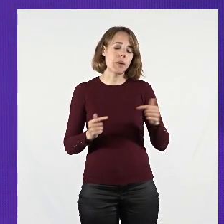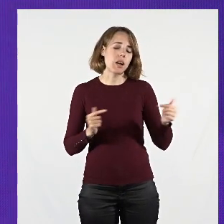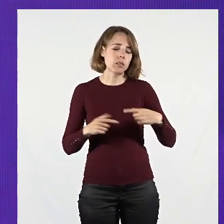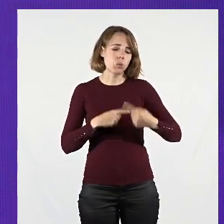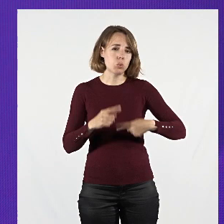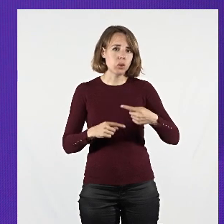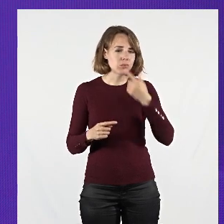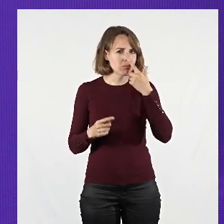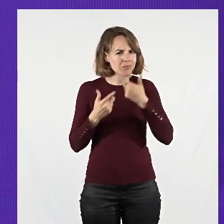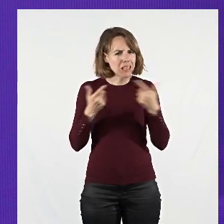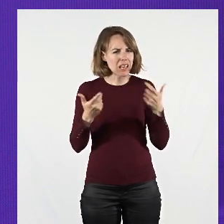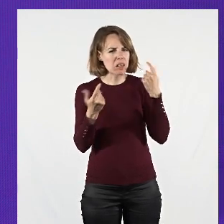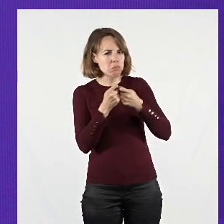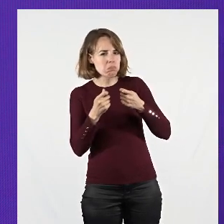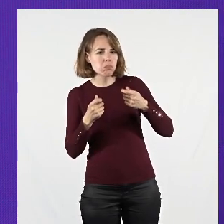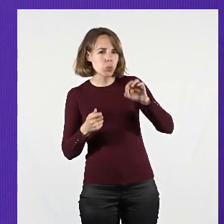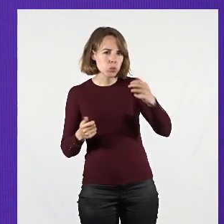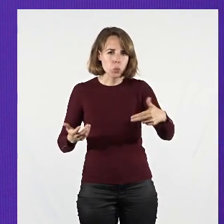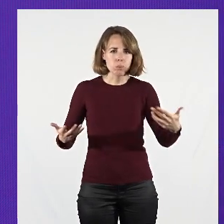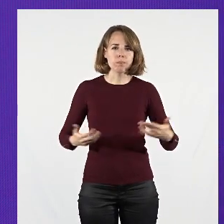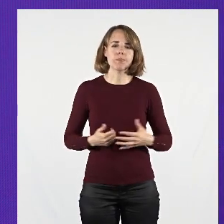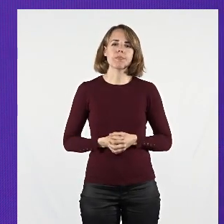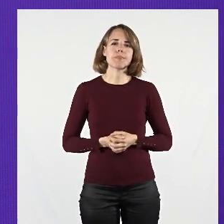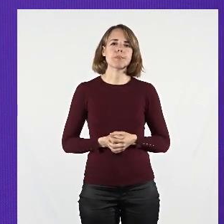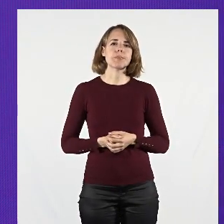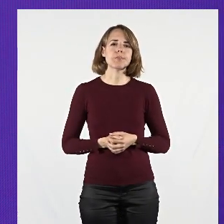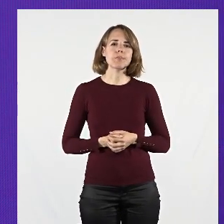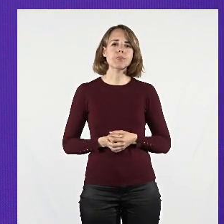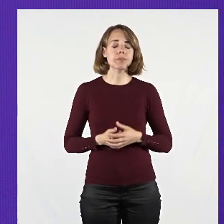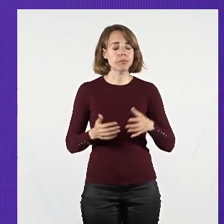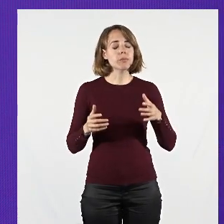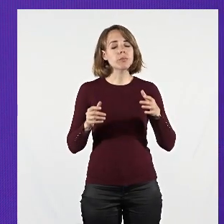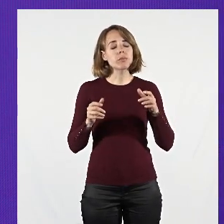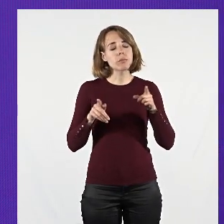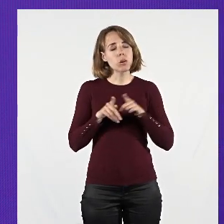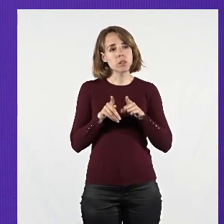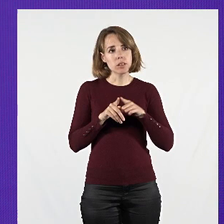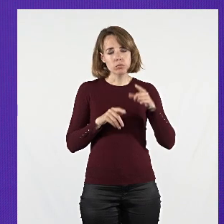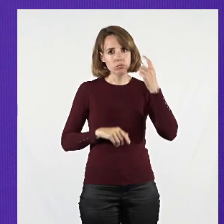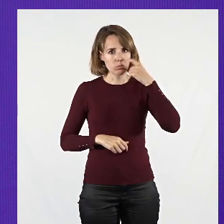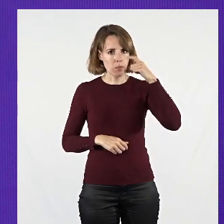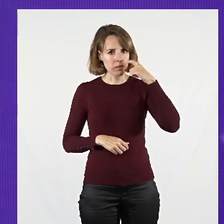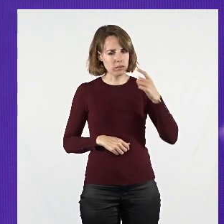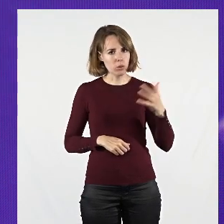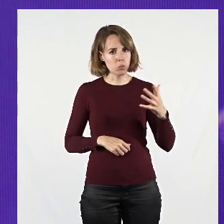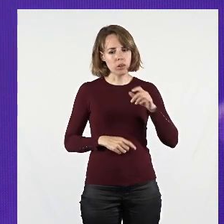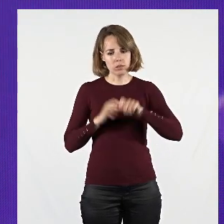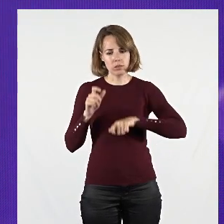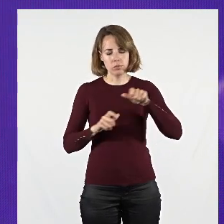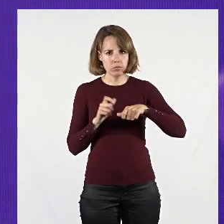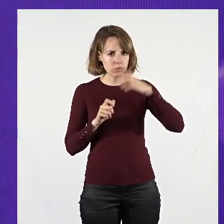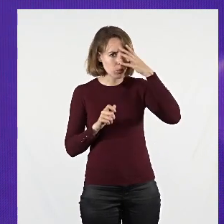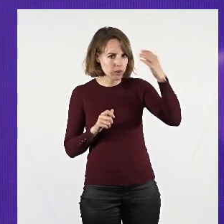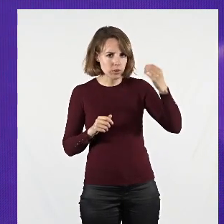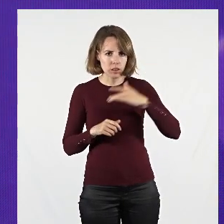matériels, mais il y a aussi très simplement le constat que nous avons des professionnels de santé sous tension qui mettent en